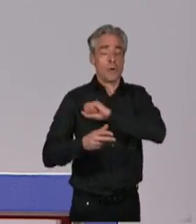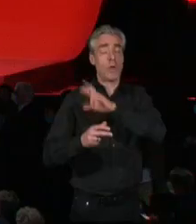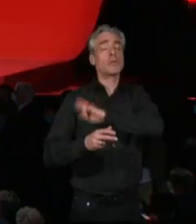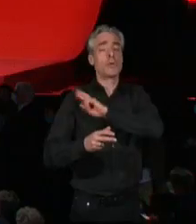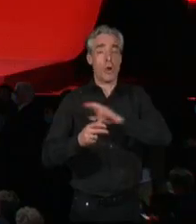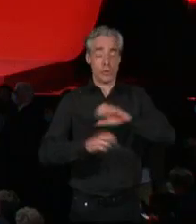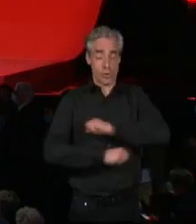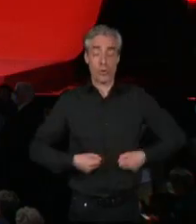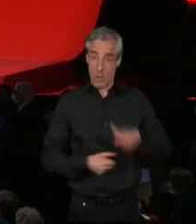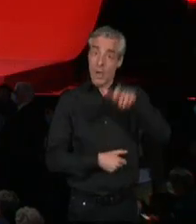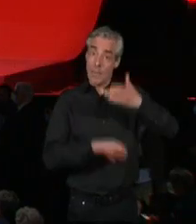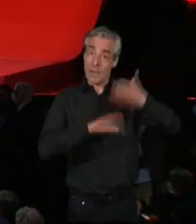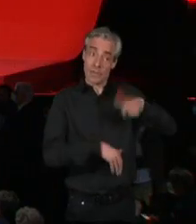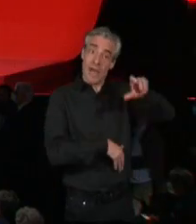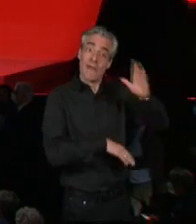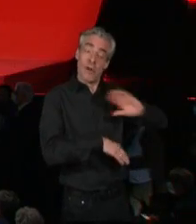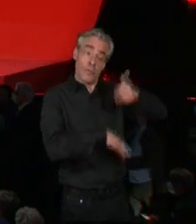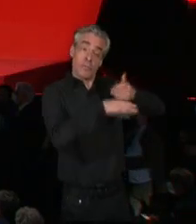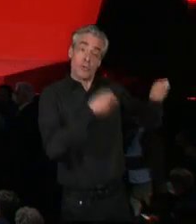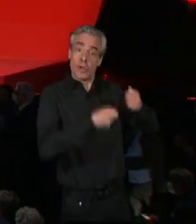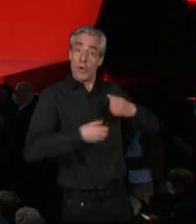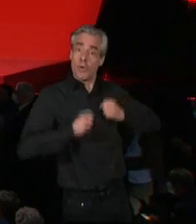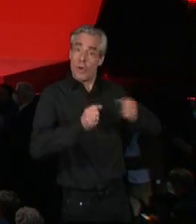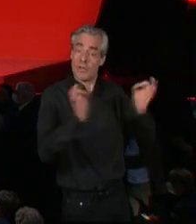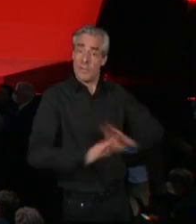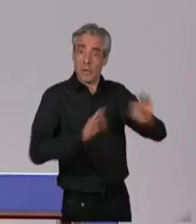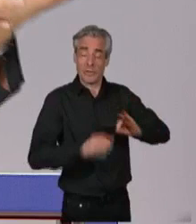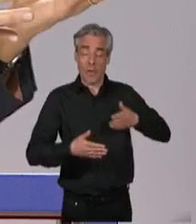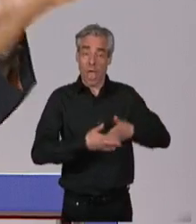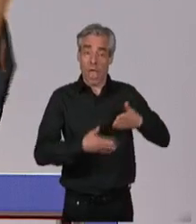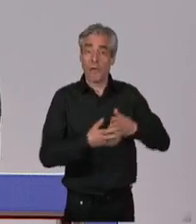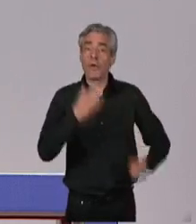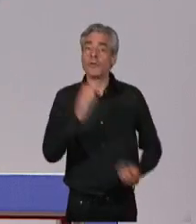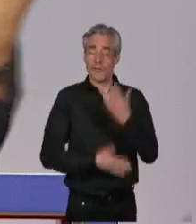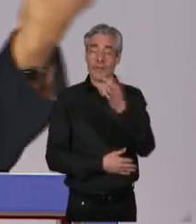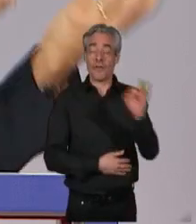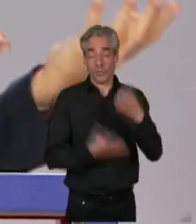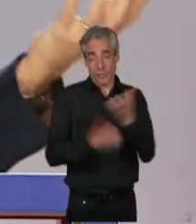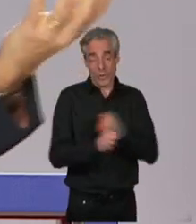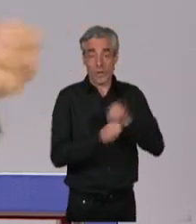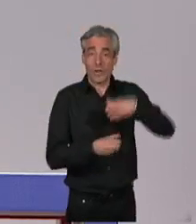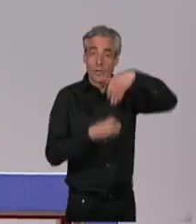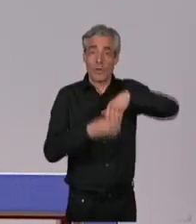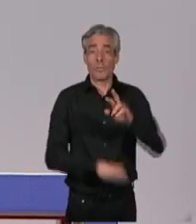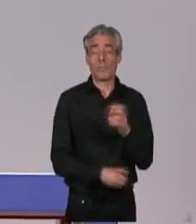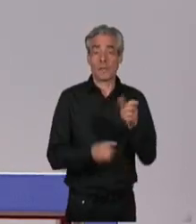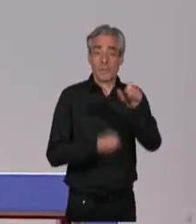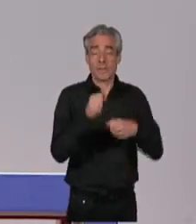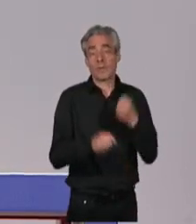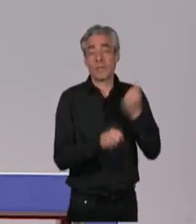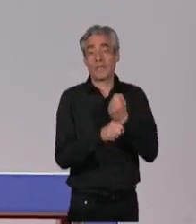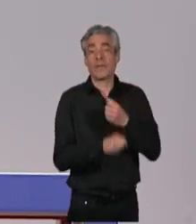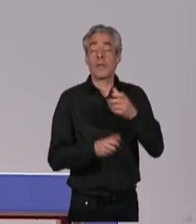dirigent n'ont pas eu le courage de mener. Dans la Nouvelle-France, celui qui touche le RSA donnera